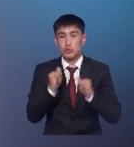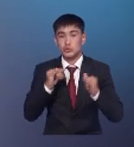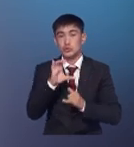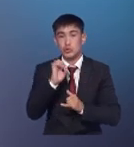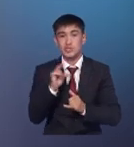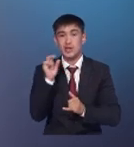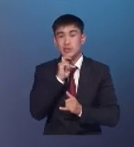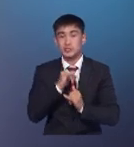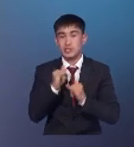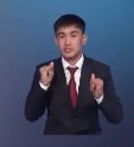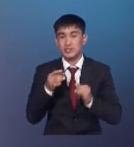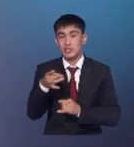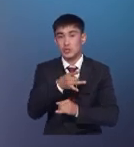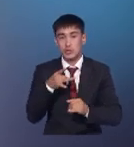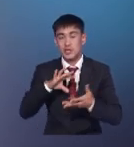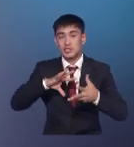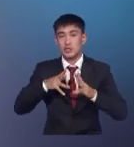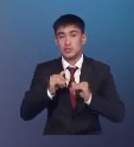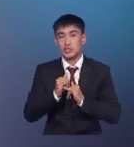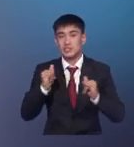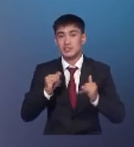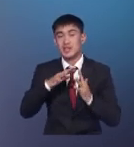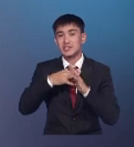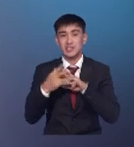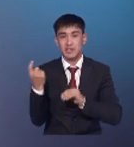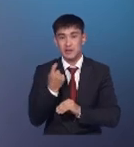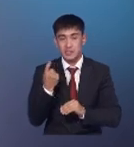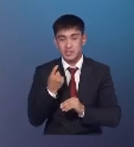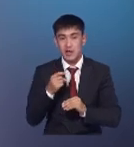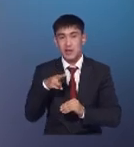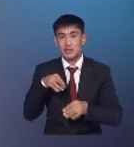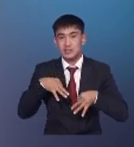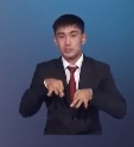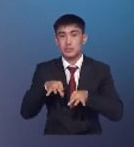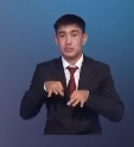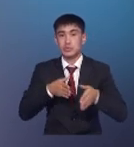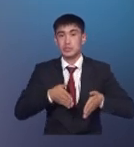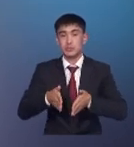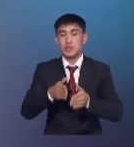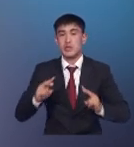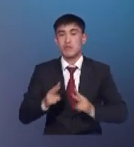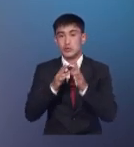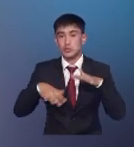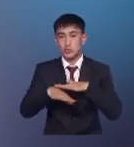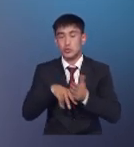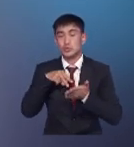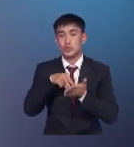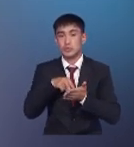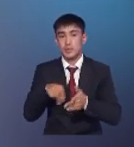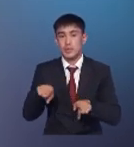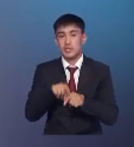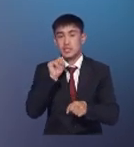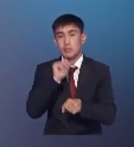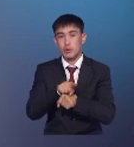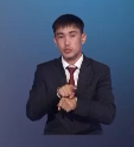социально-экономического развития региона заключается в развитии сельского хозяйства транзитно транспортной отрасли инфраструктуры и туризма он также дал